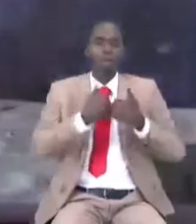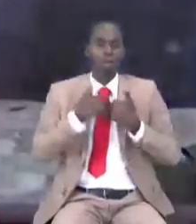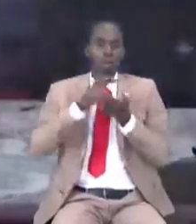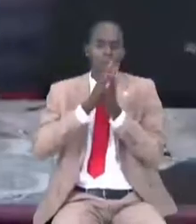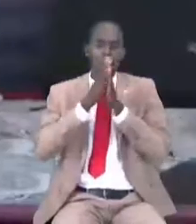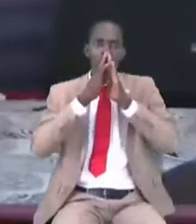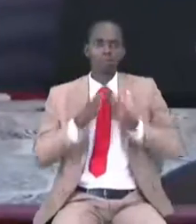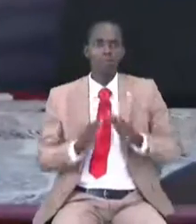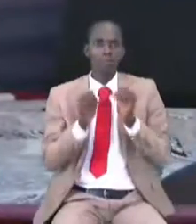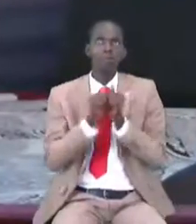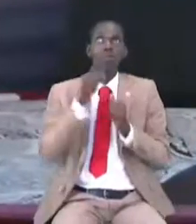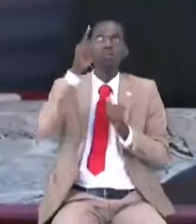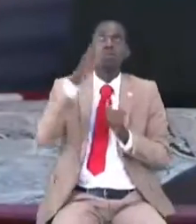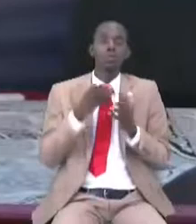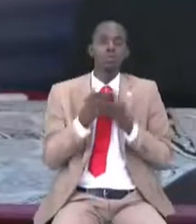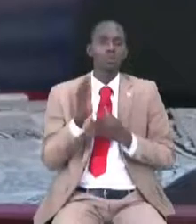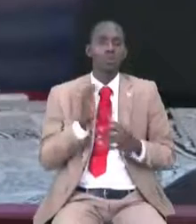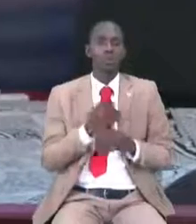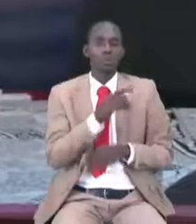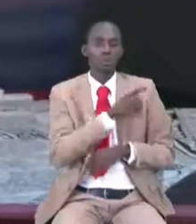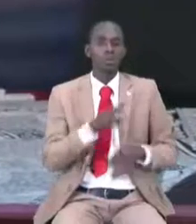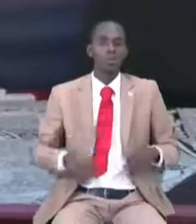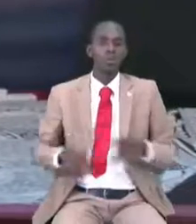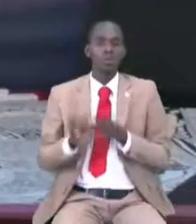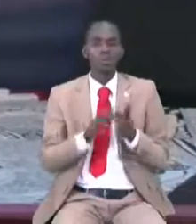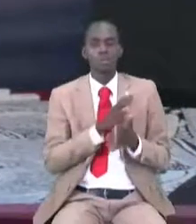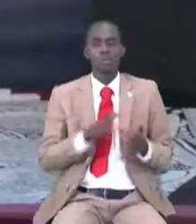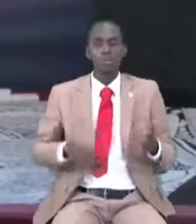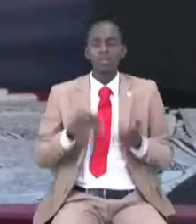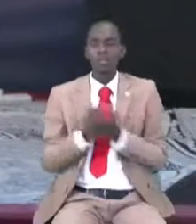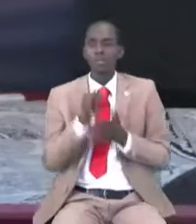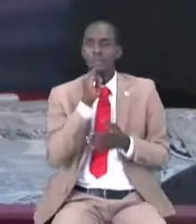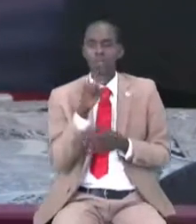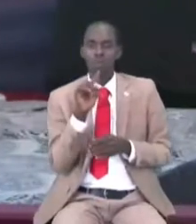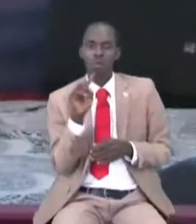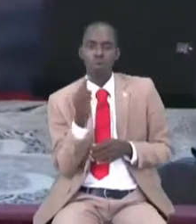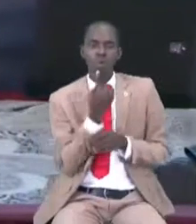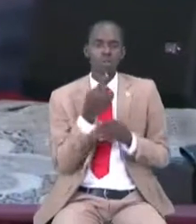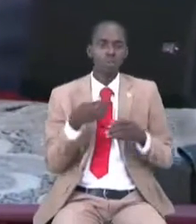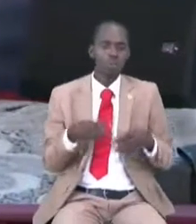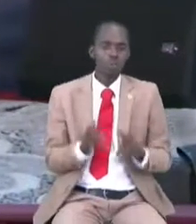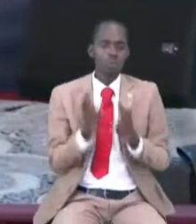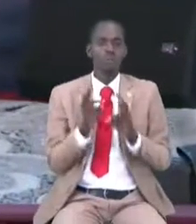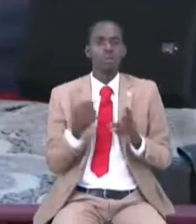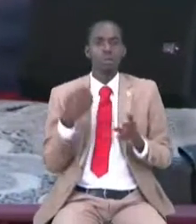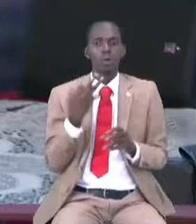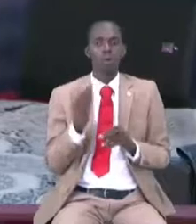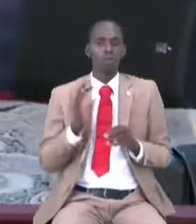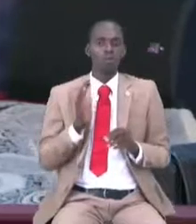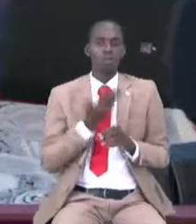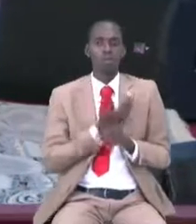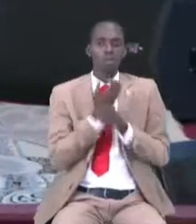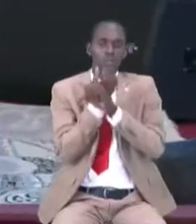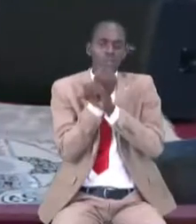seule source, la seule voie pour notre salut. Que nous avons la paix avec Dieu par notre